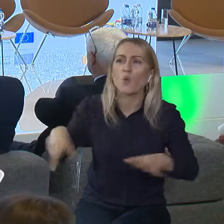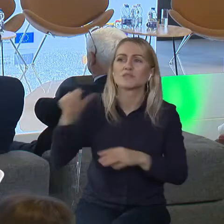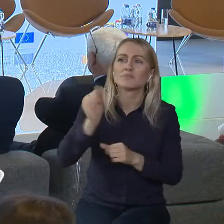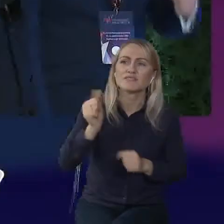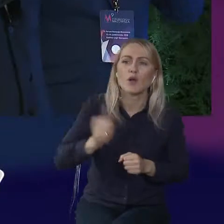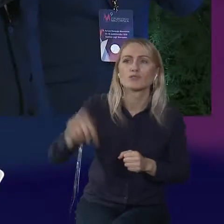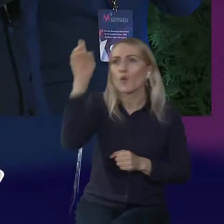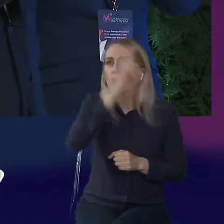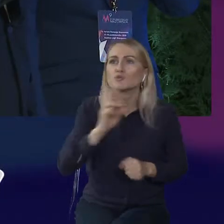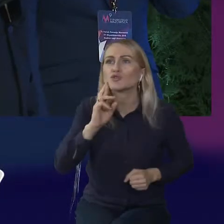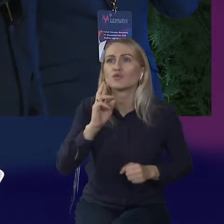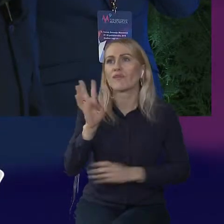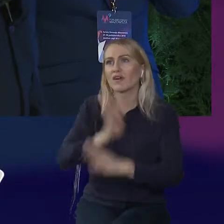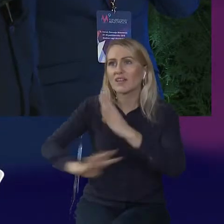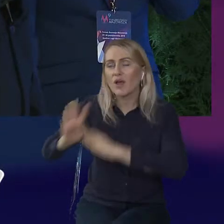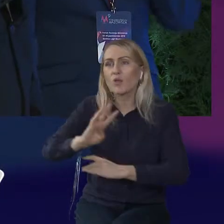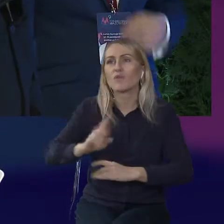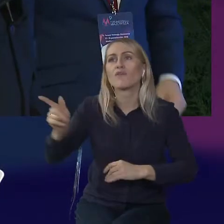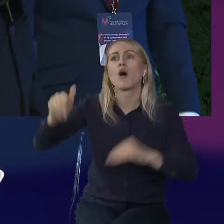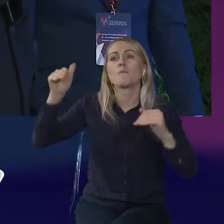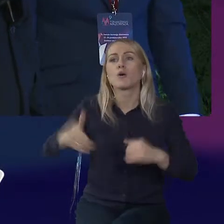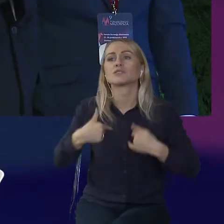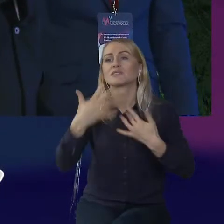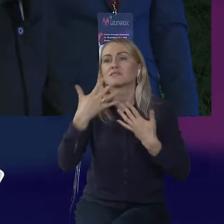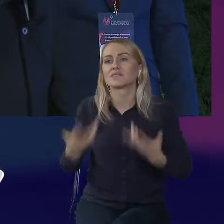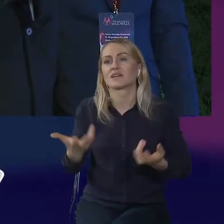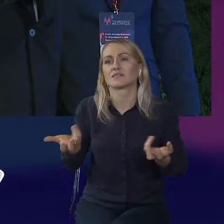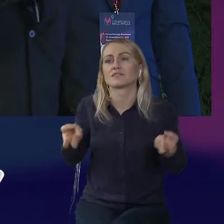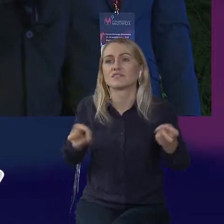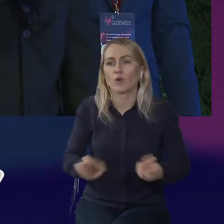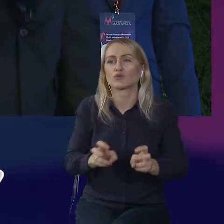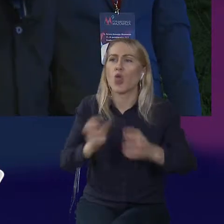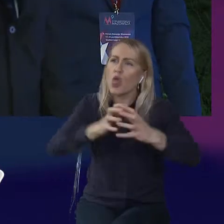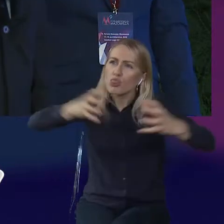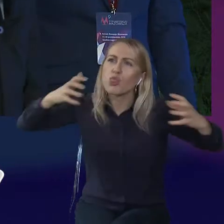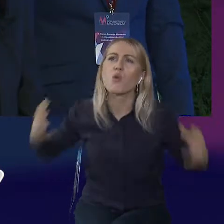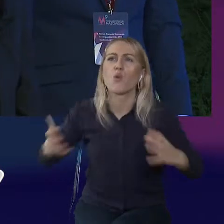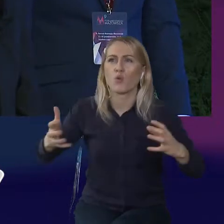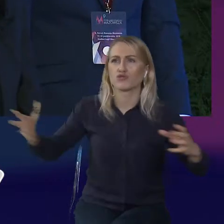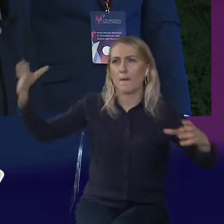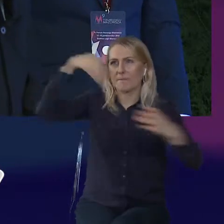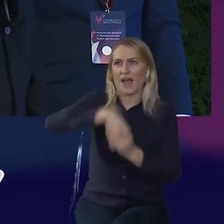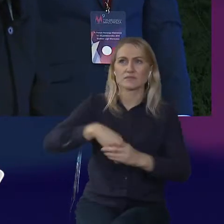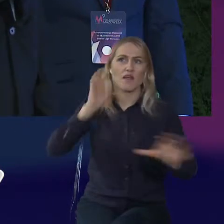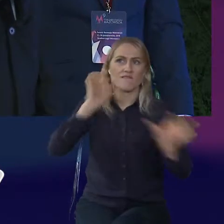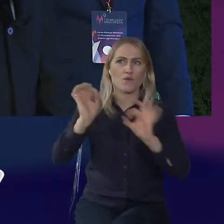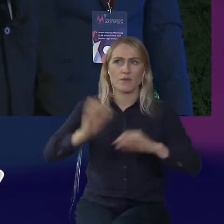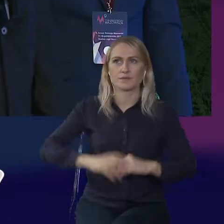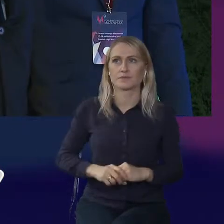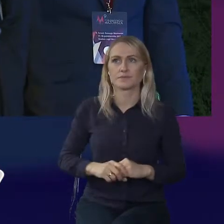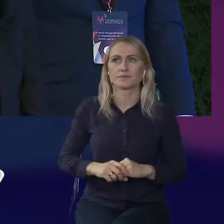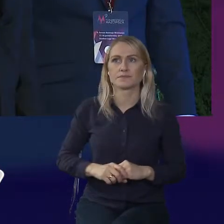klientów aplikacji, możliwość stworzenia ogromnej bazy danych. Tak jak wspominałem